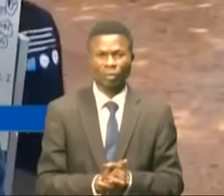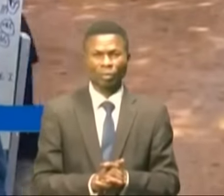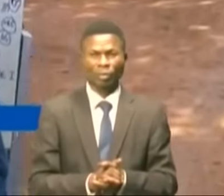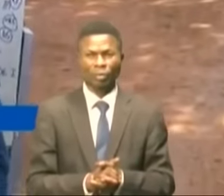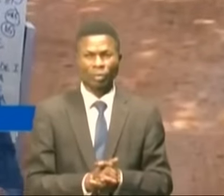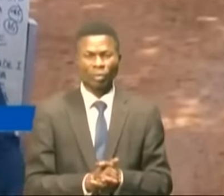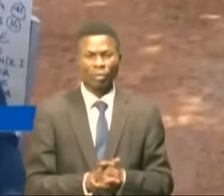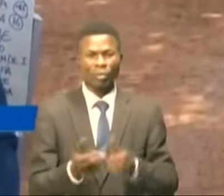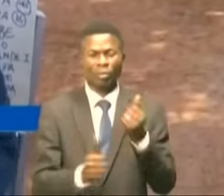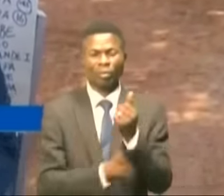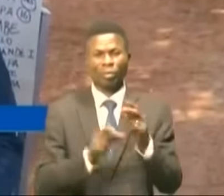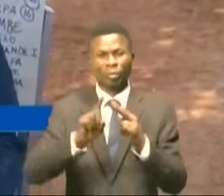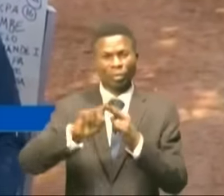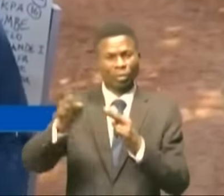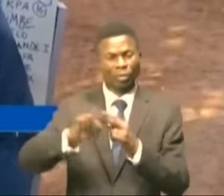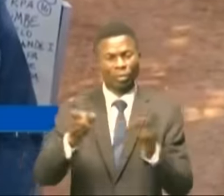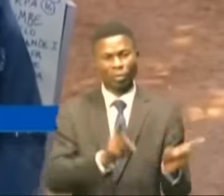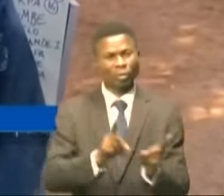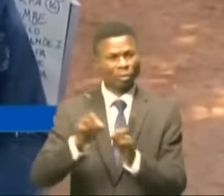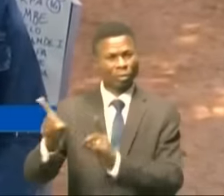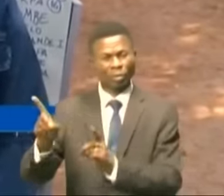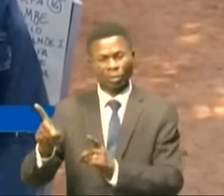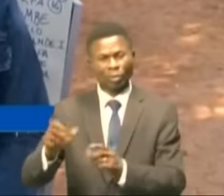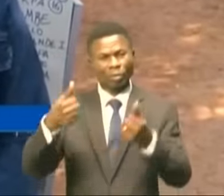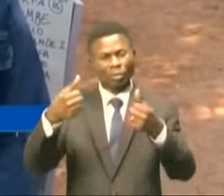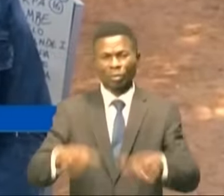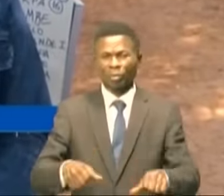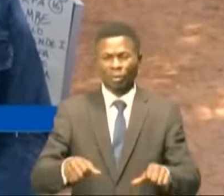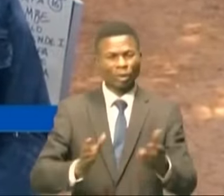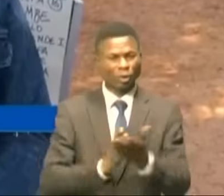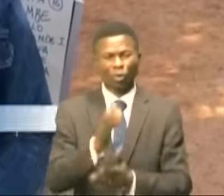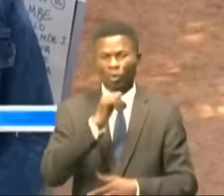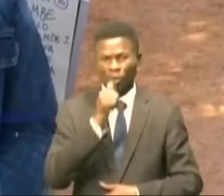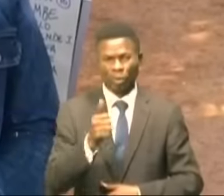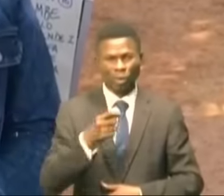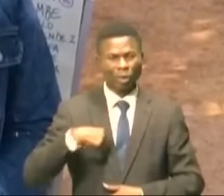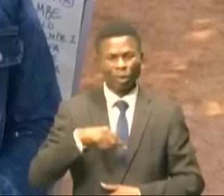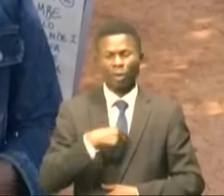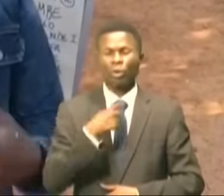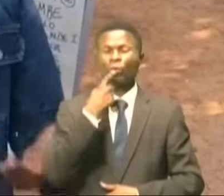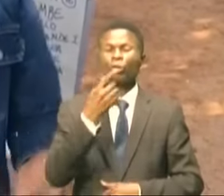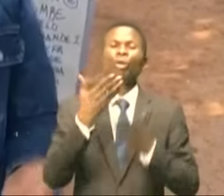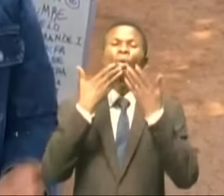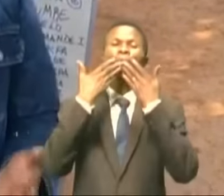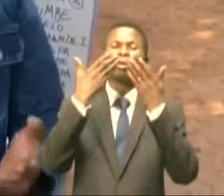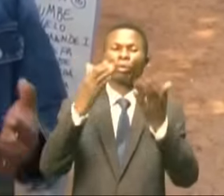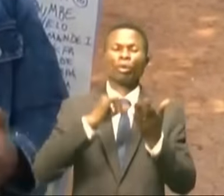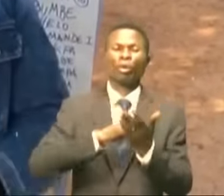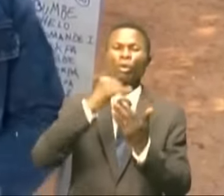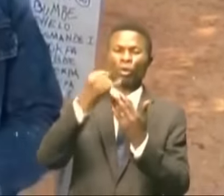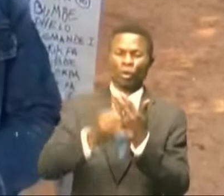Les déplacements ne nous permettent pas de nous nourrir comme il se doit. Nous disons merci pour le projet.